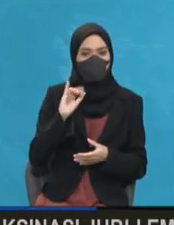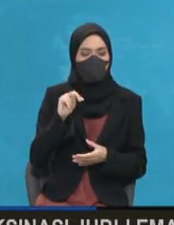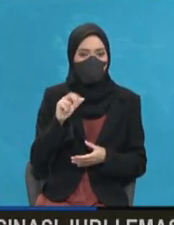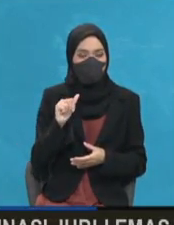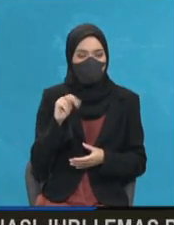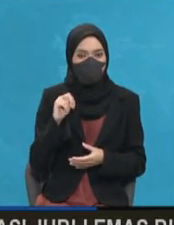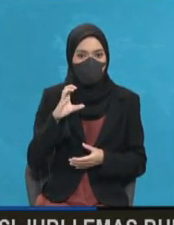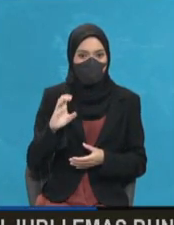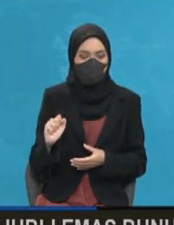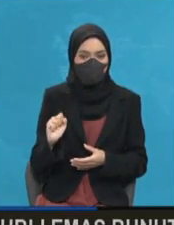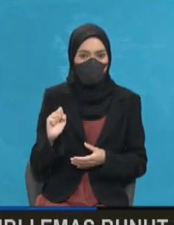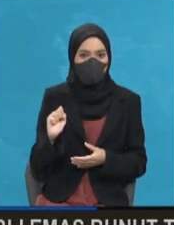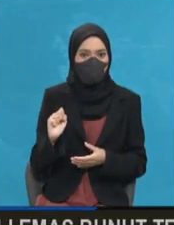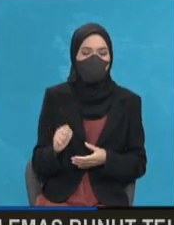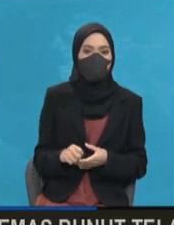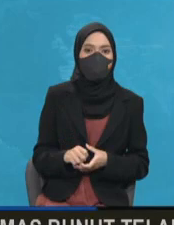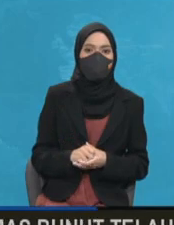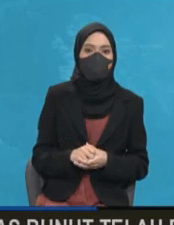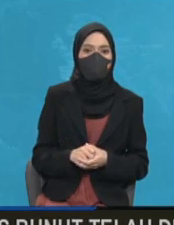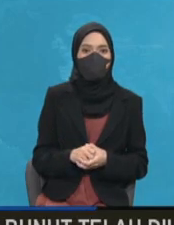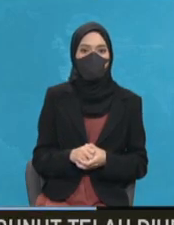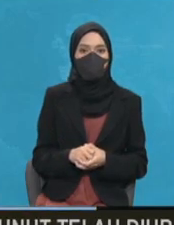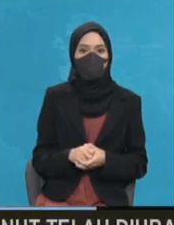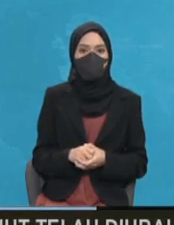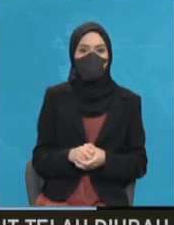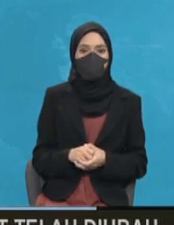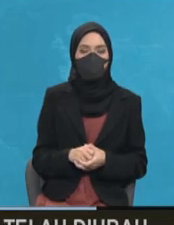aktif yang ditawarkan oleh It's fine